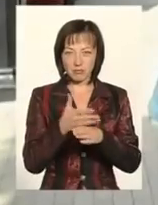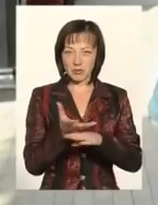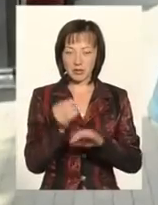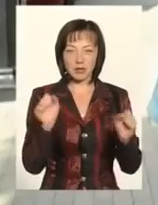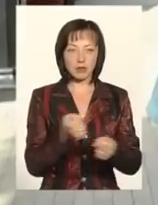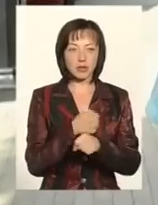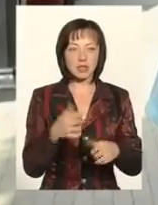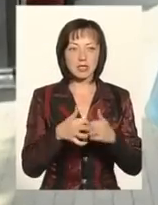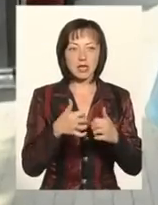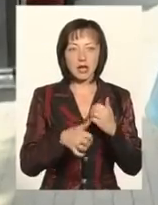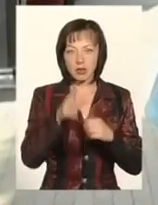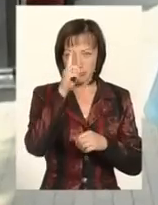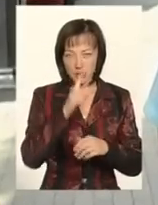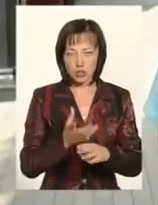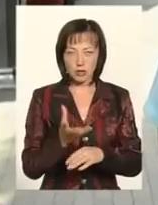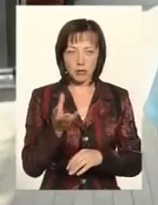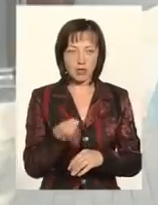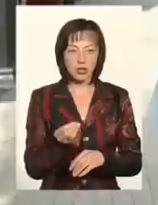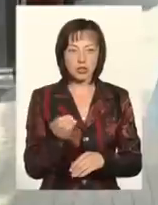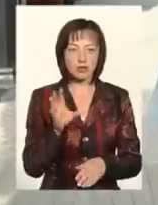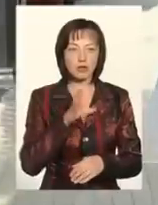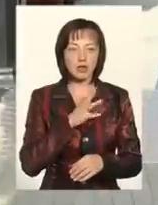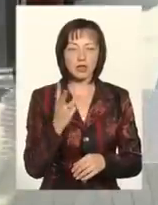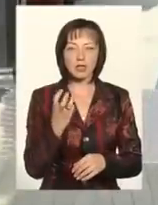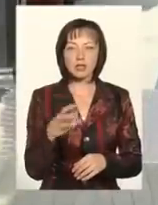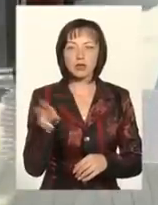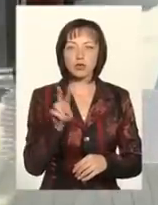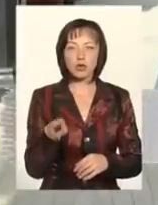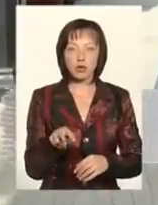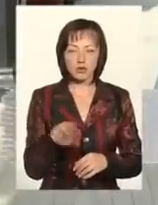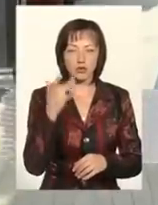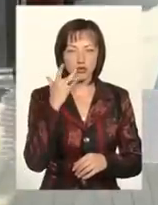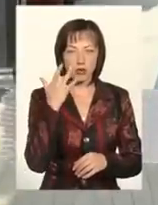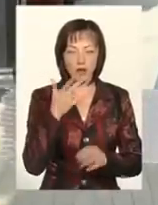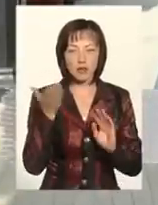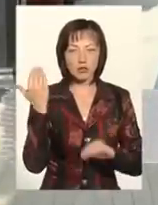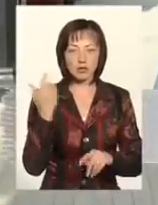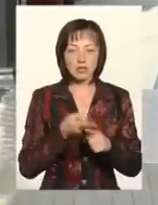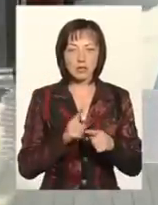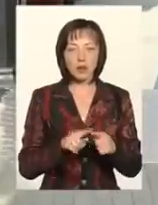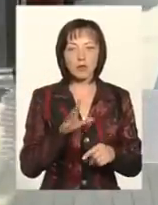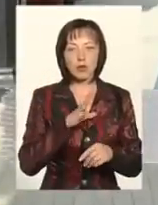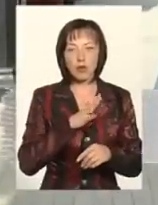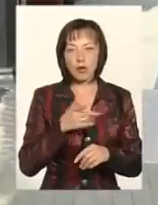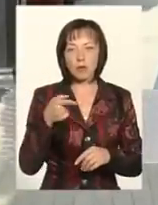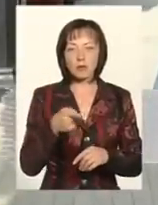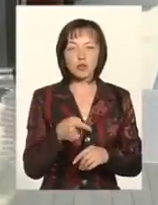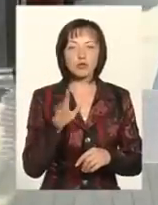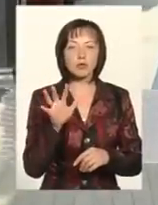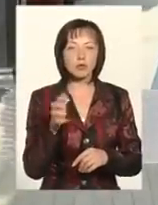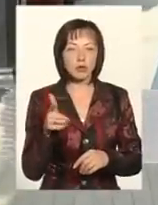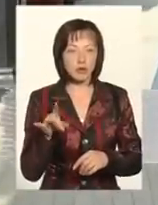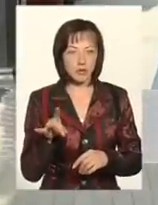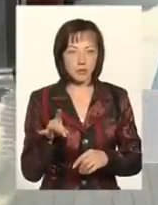середньомісячний платіж е складав 300 дола США 300 долав США на той час це було максимум 15ся